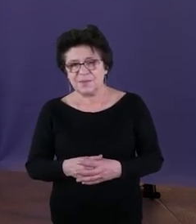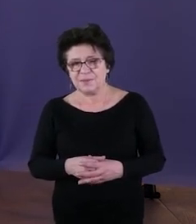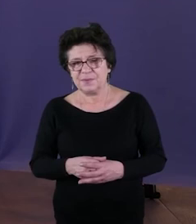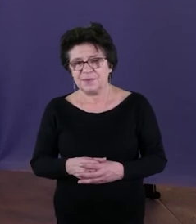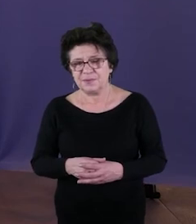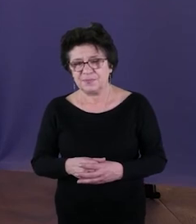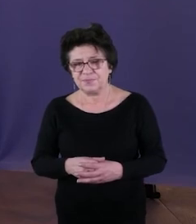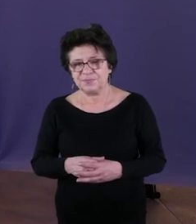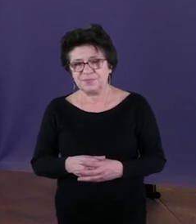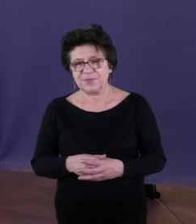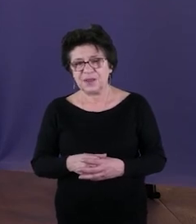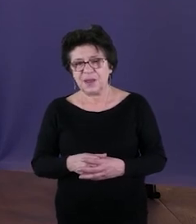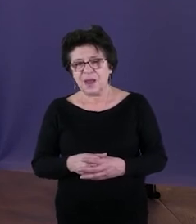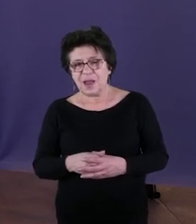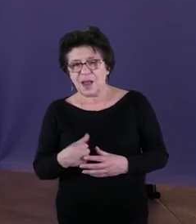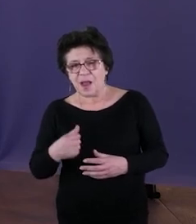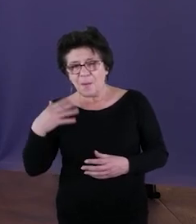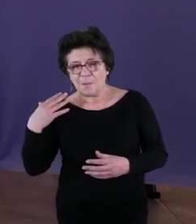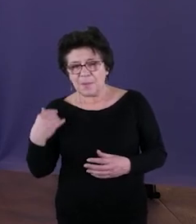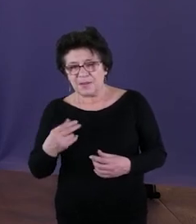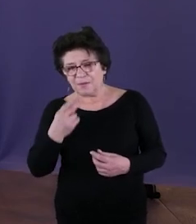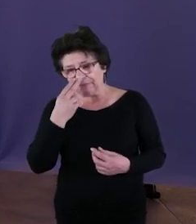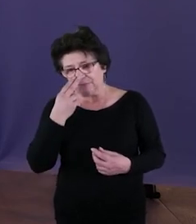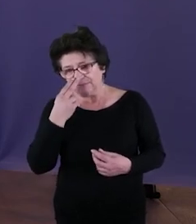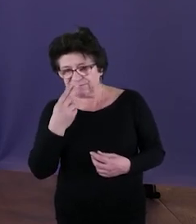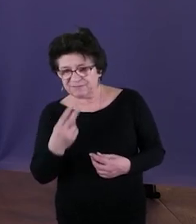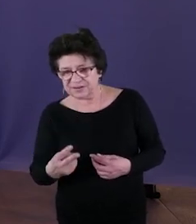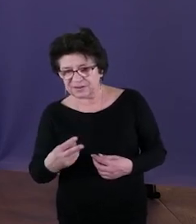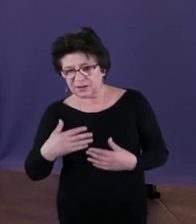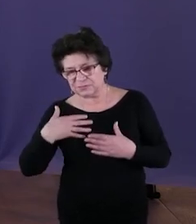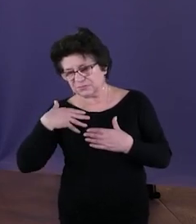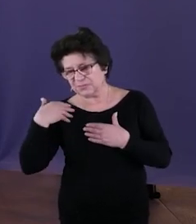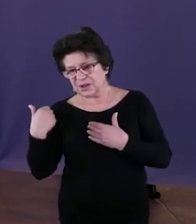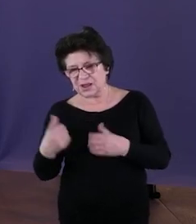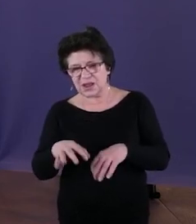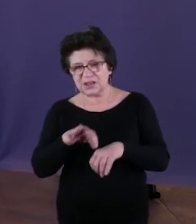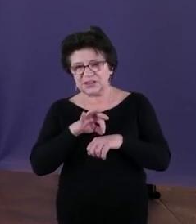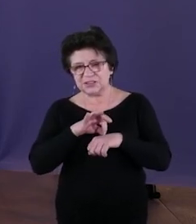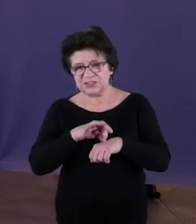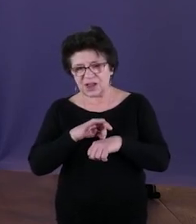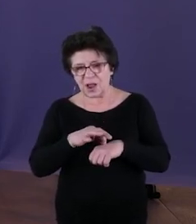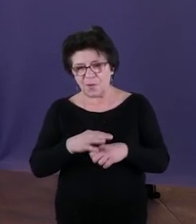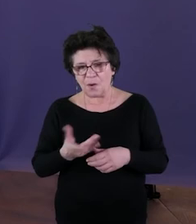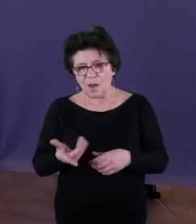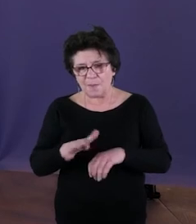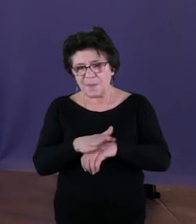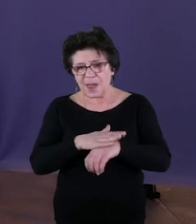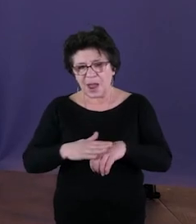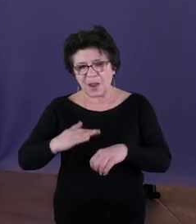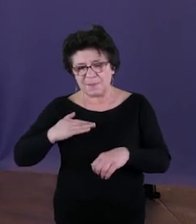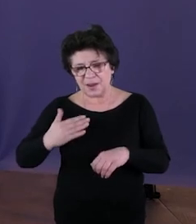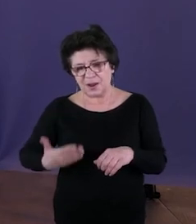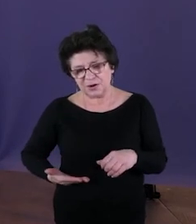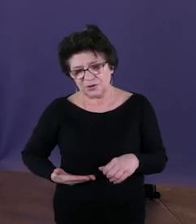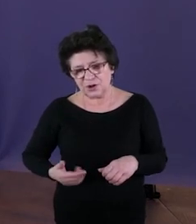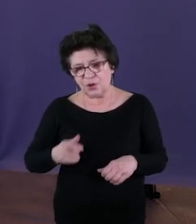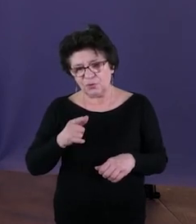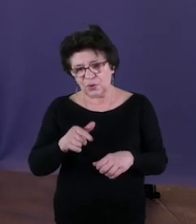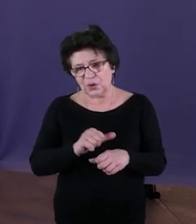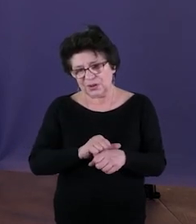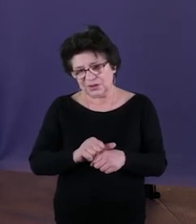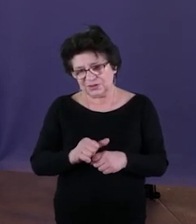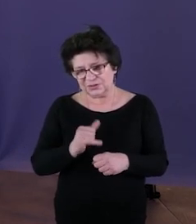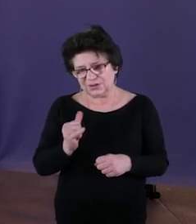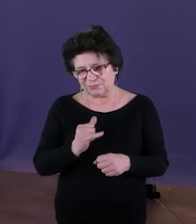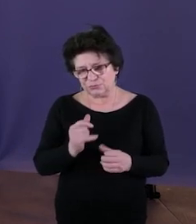wieczór spada opady odsłaniając jakąś lekką nagą pierś jest to bardzo częsty obrazek i